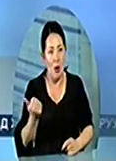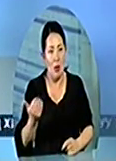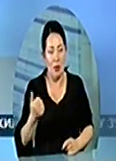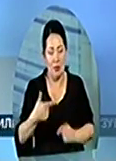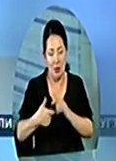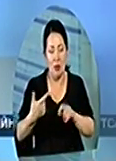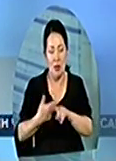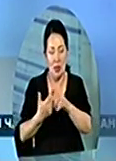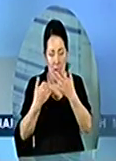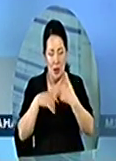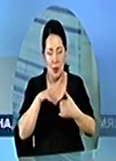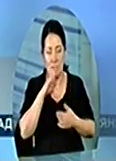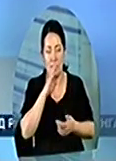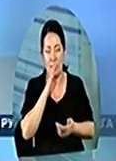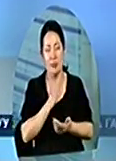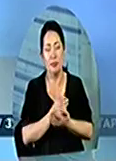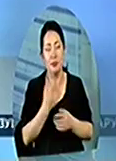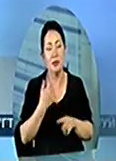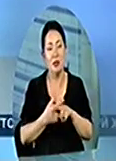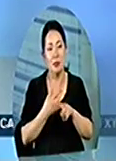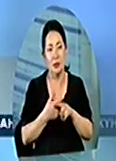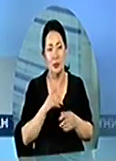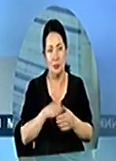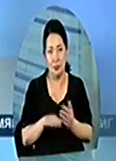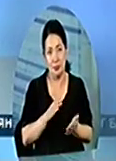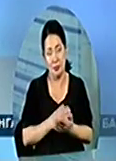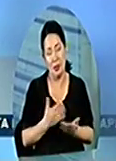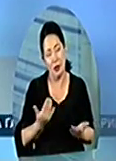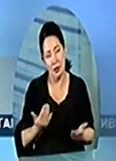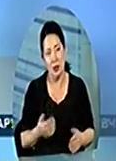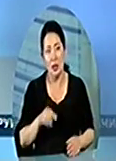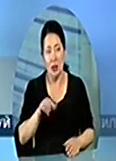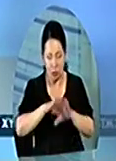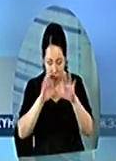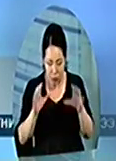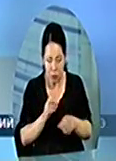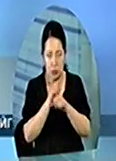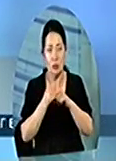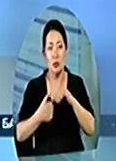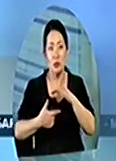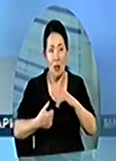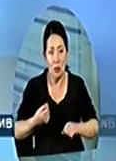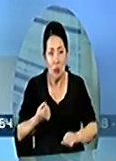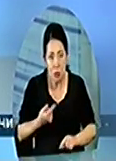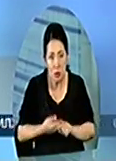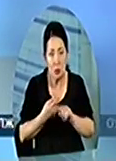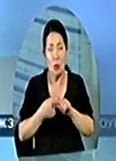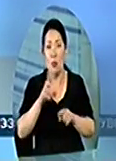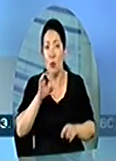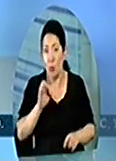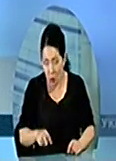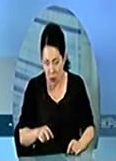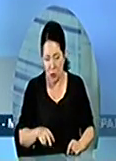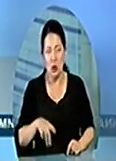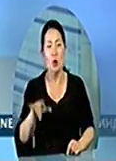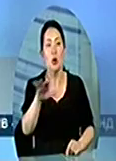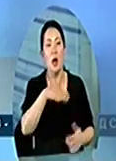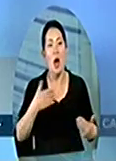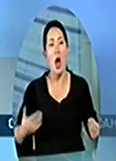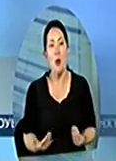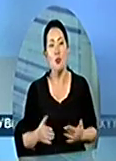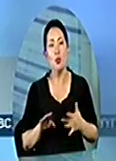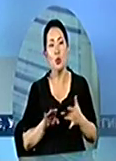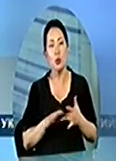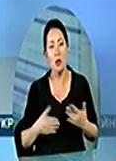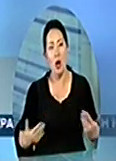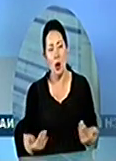өнөөдөр одоо үл хөдлөхөрийн татварыг бас нэмж оруулж ирье гэдэг. Тэгэхээр эдгээр татваруудыг өнөөдөр нэмснээр жирийн одоо дундаж ирэгдэд бол нөлөөлөх